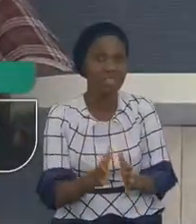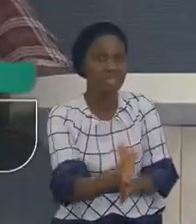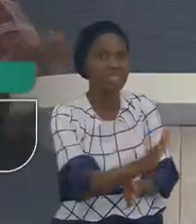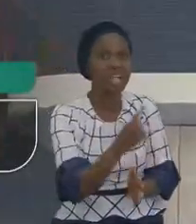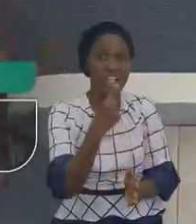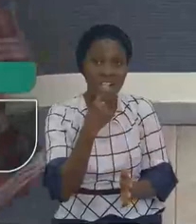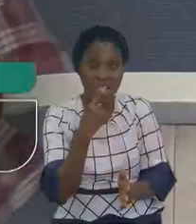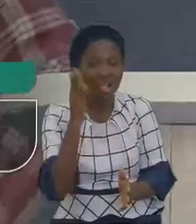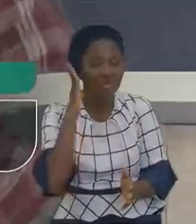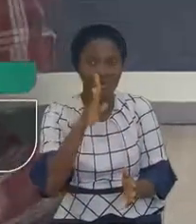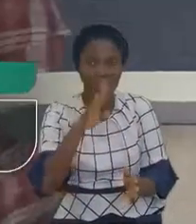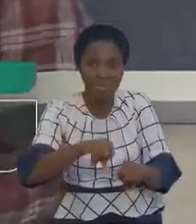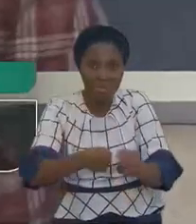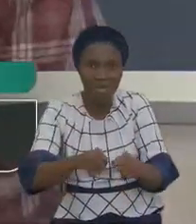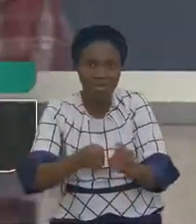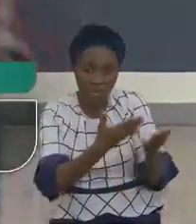tout moment.